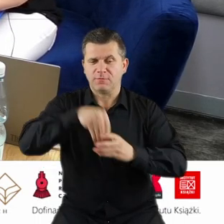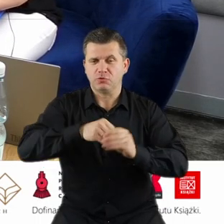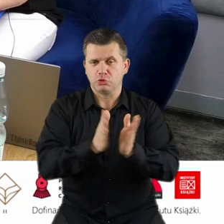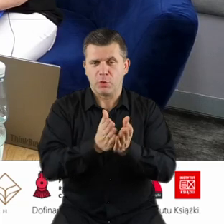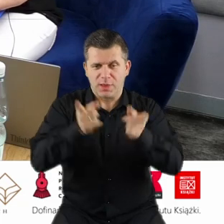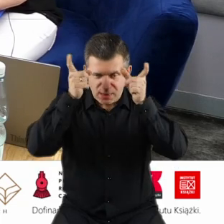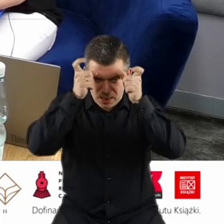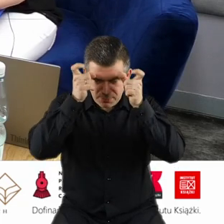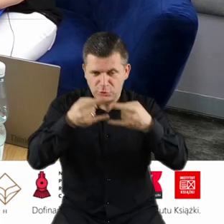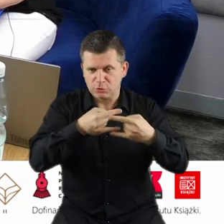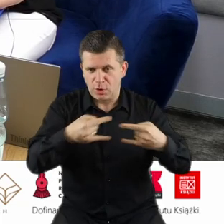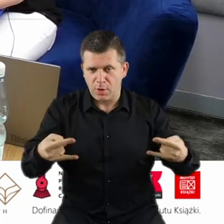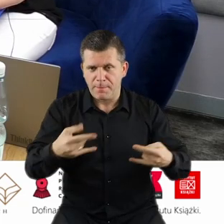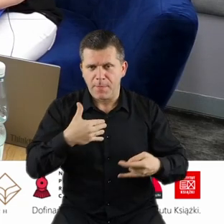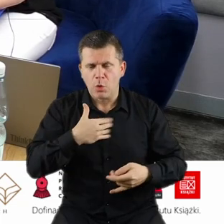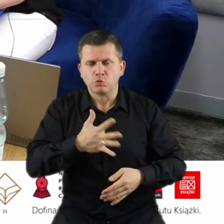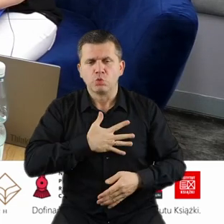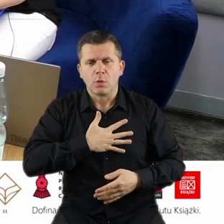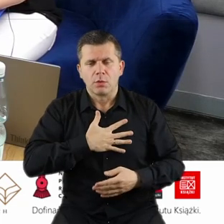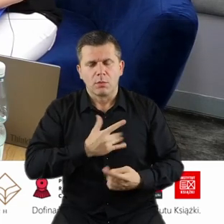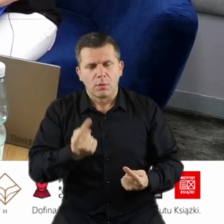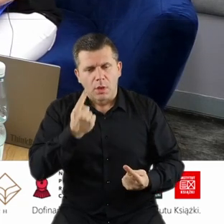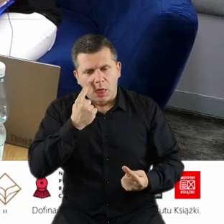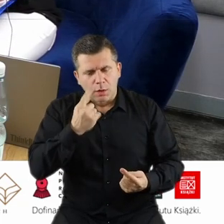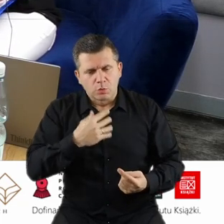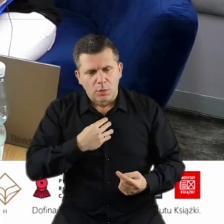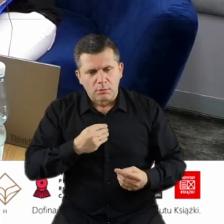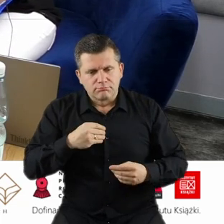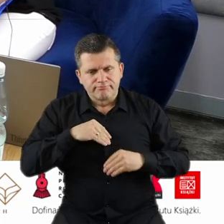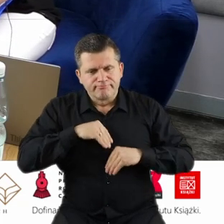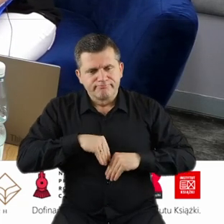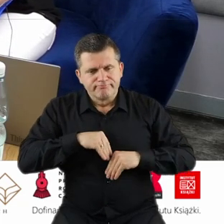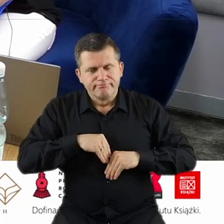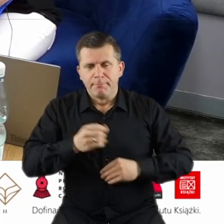opisał pan w książce Diabeł i tabliczka czekolady, poruszyła pana najbardziej?